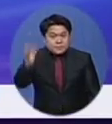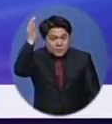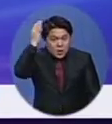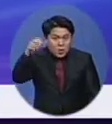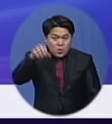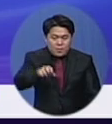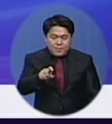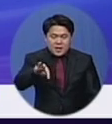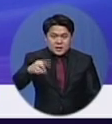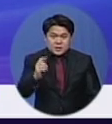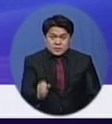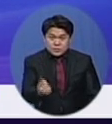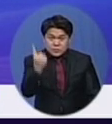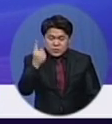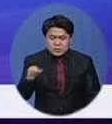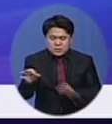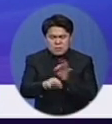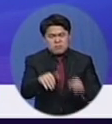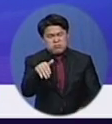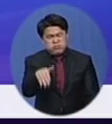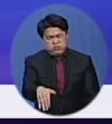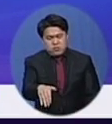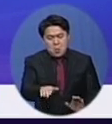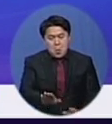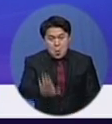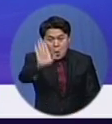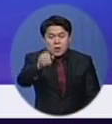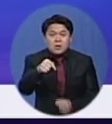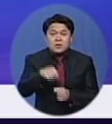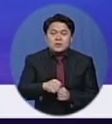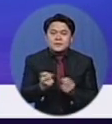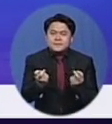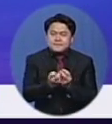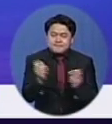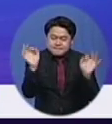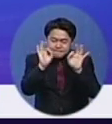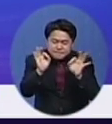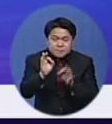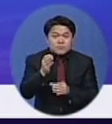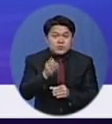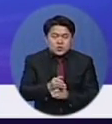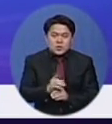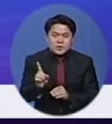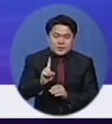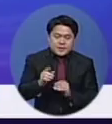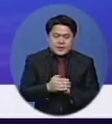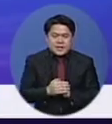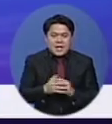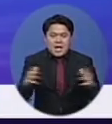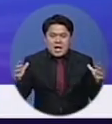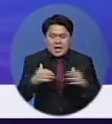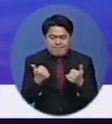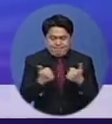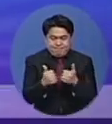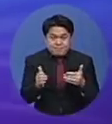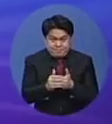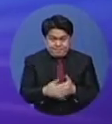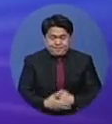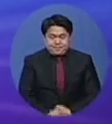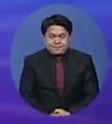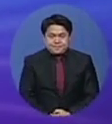포항시는 메르스로 인해 침체된 지역 경제를 활성화시키기 위한 방안을 모색하기 위해 합동 대책회의를